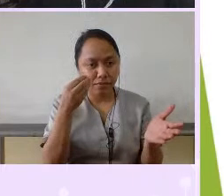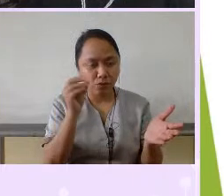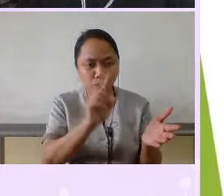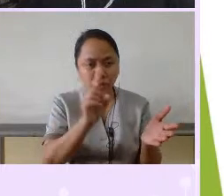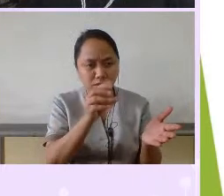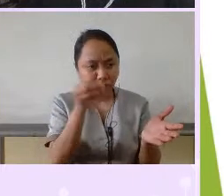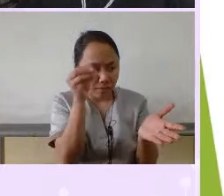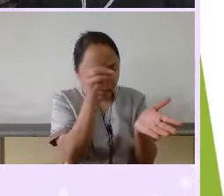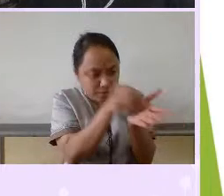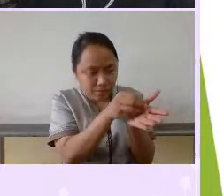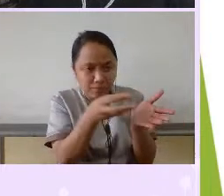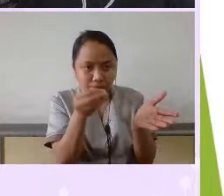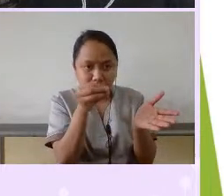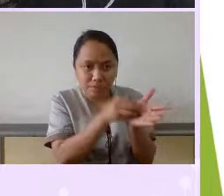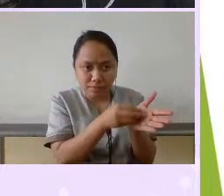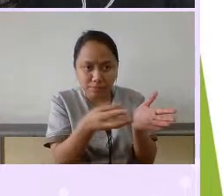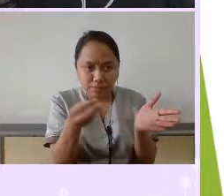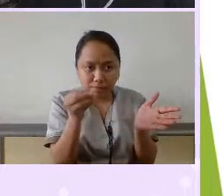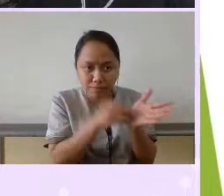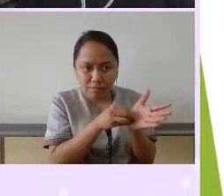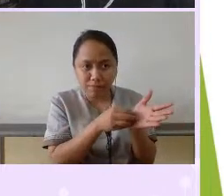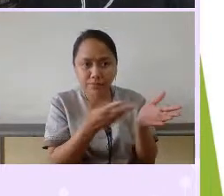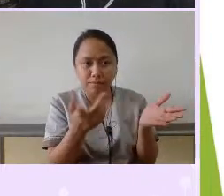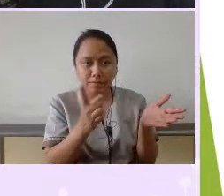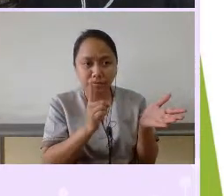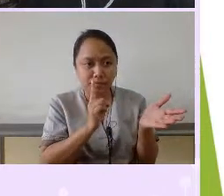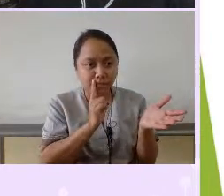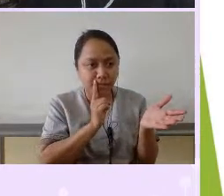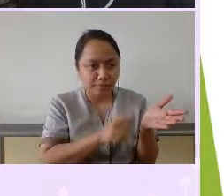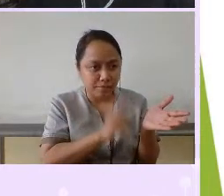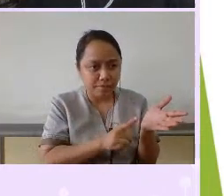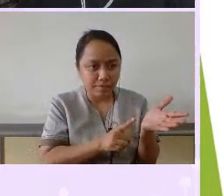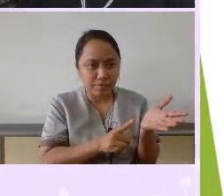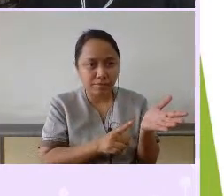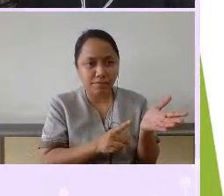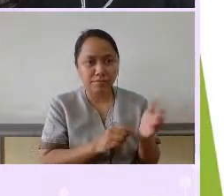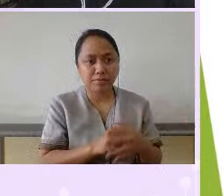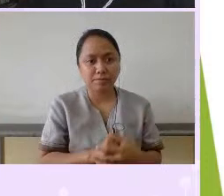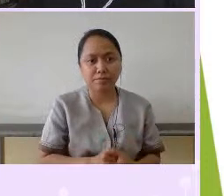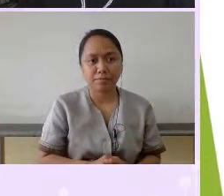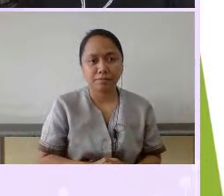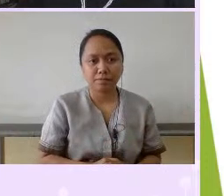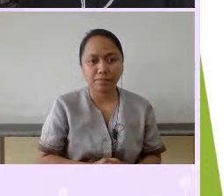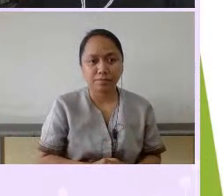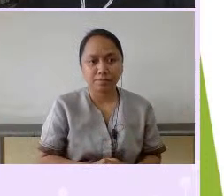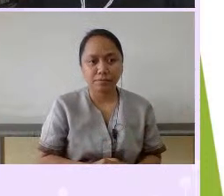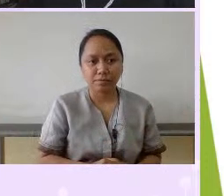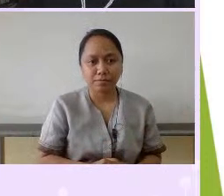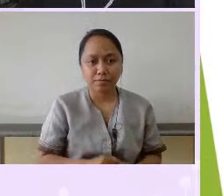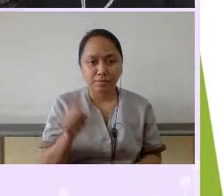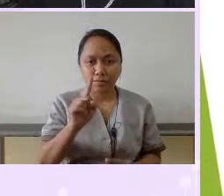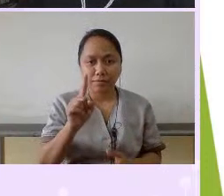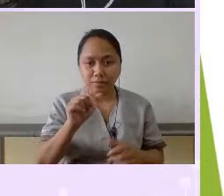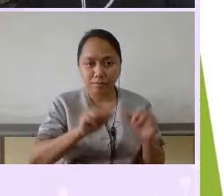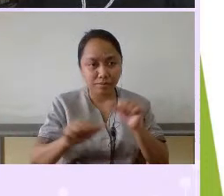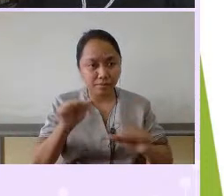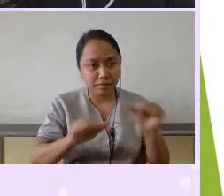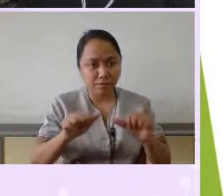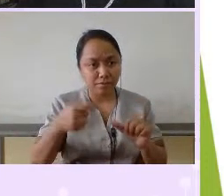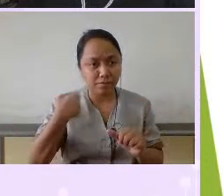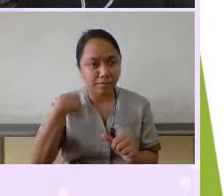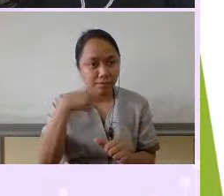mga klase ng kanilang activities sa agriculture